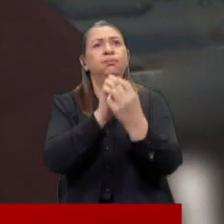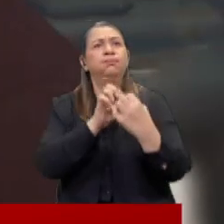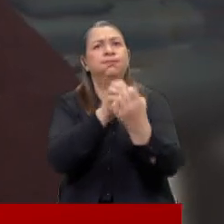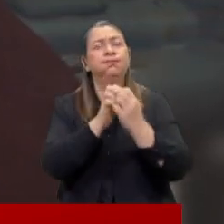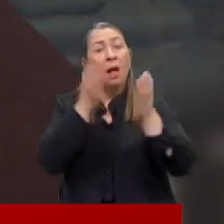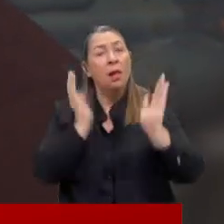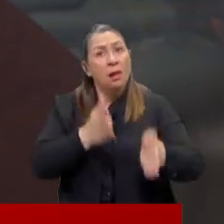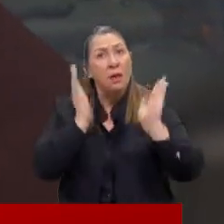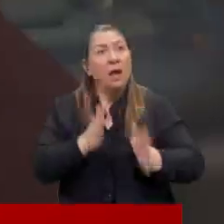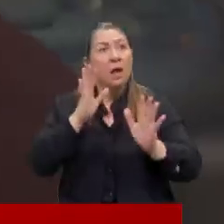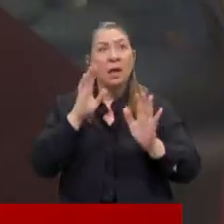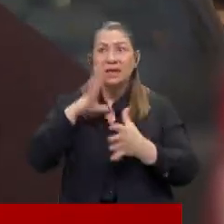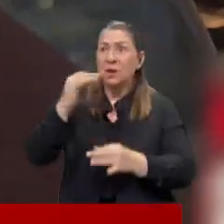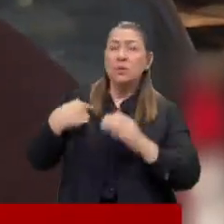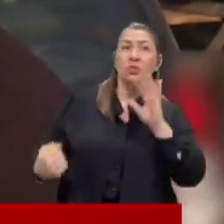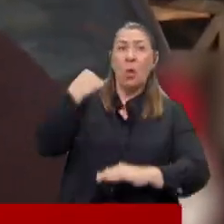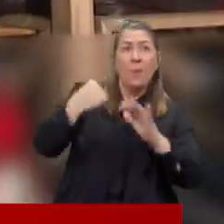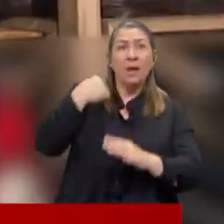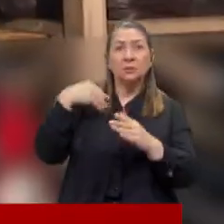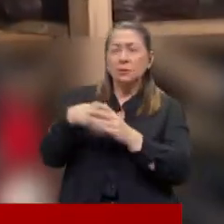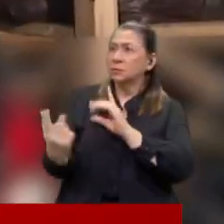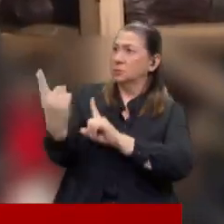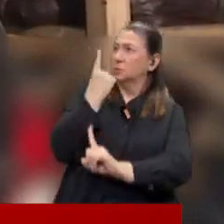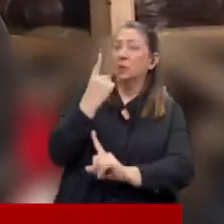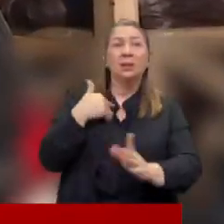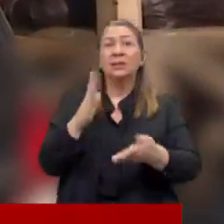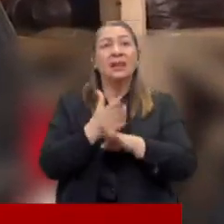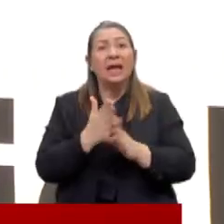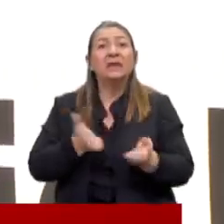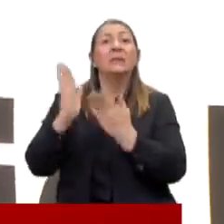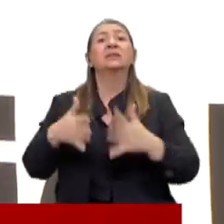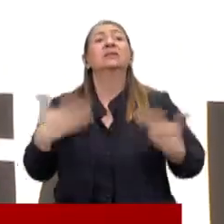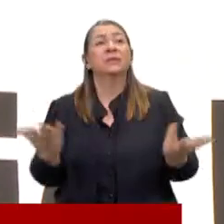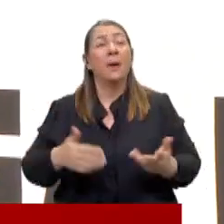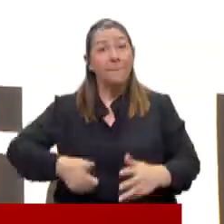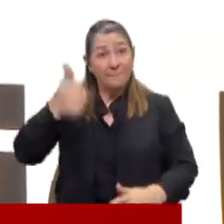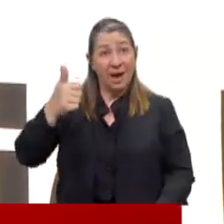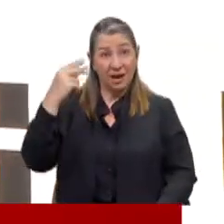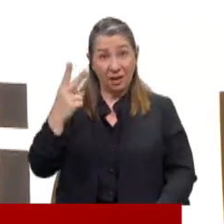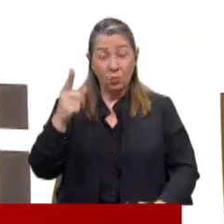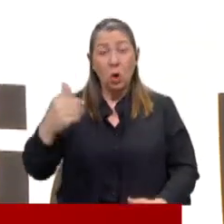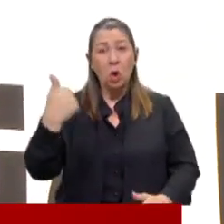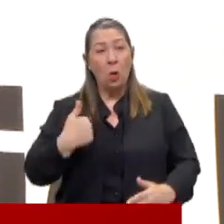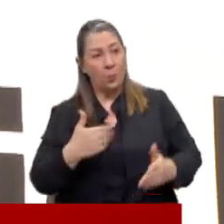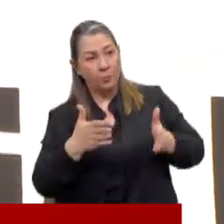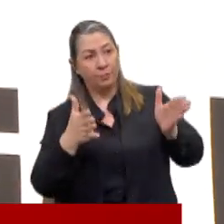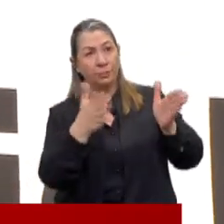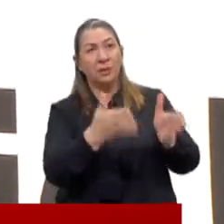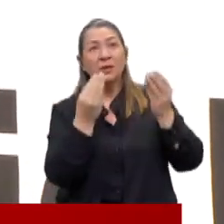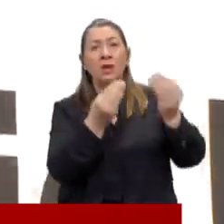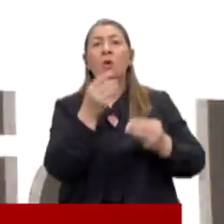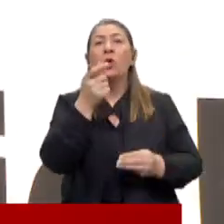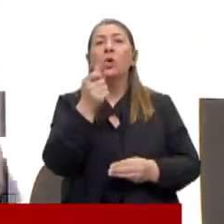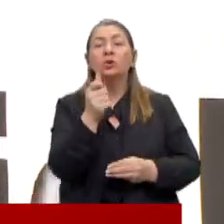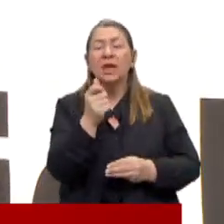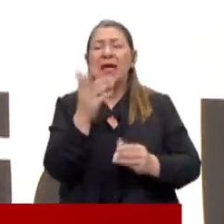halindeyiz. İnsanlar direkt bizi dövmek için geliyorlar. Neden göç etmek istemesinler? Bakanlığın bu kuruma tahsis ettiği